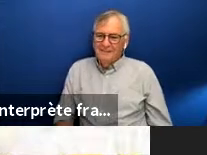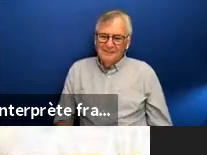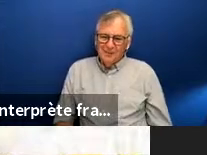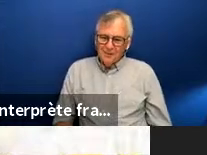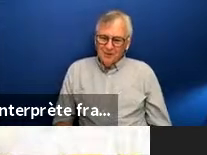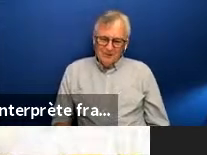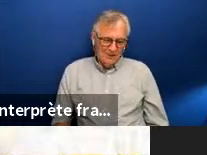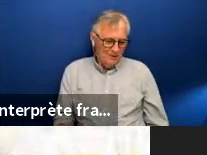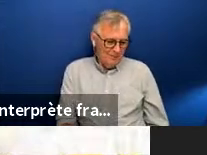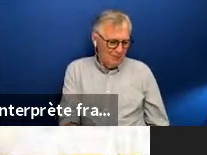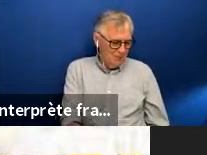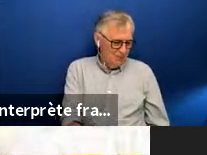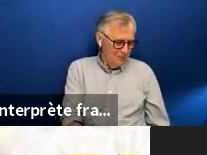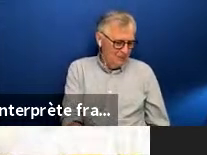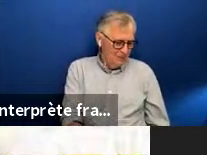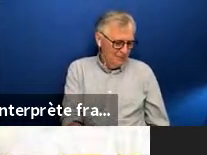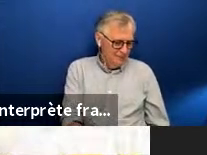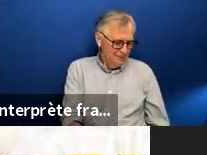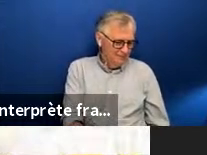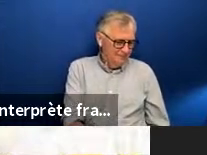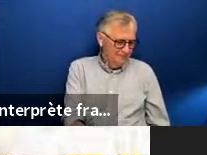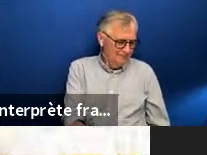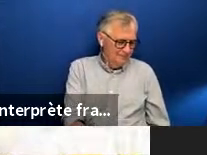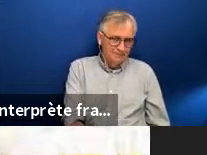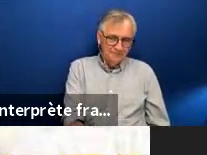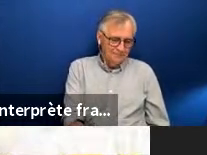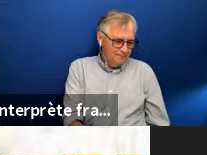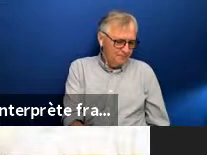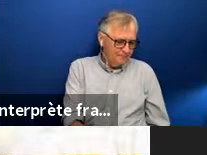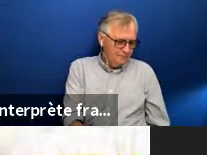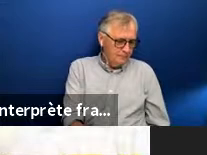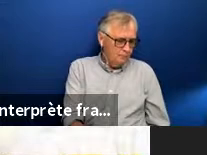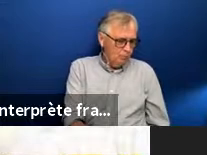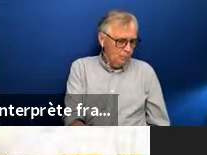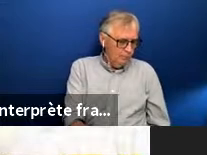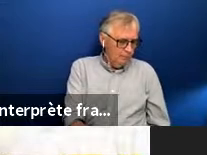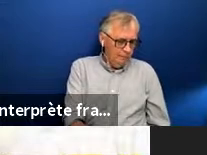Parfait. Donc, je vais poursuivre.